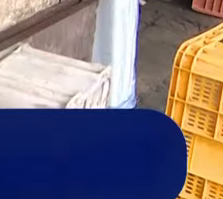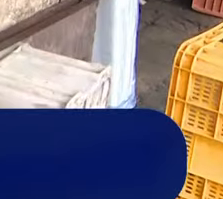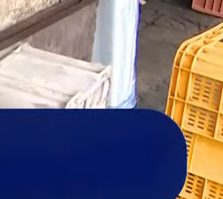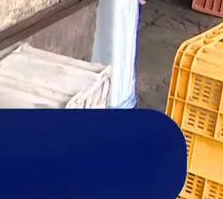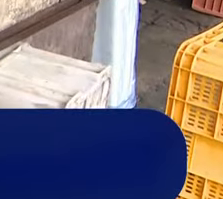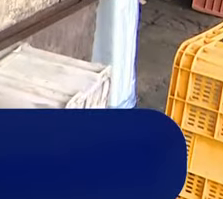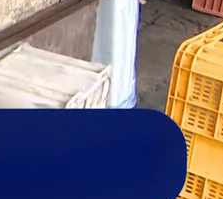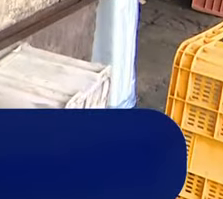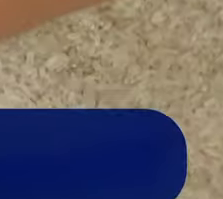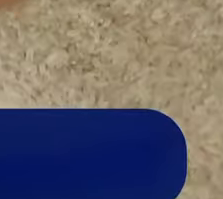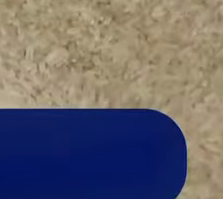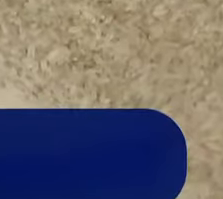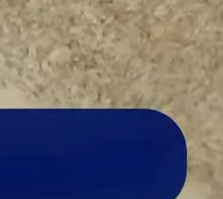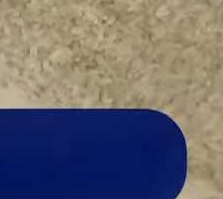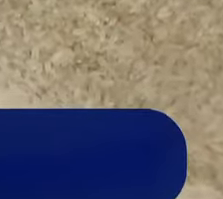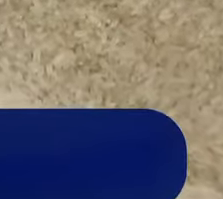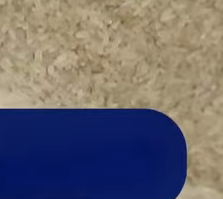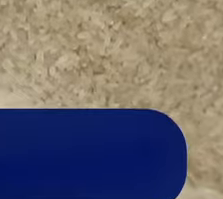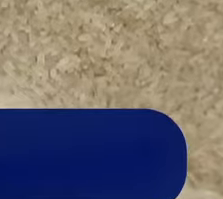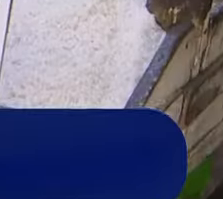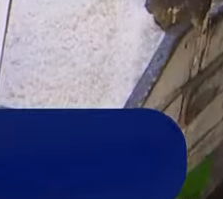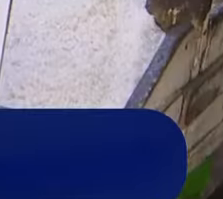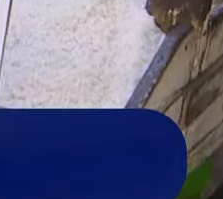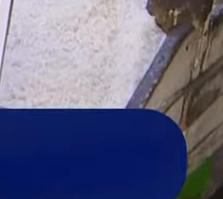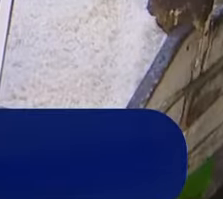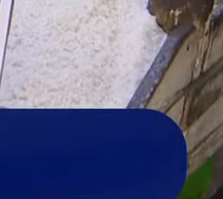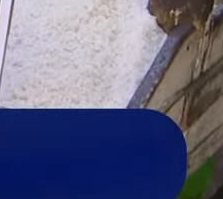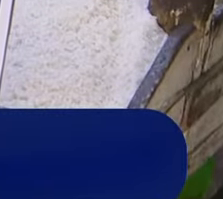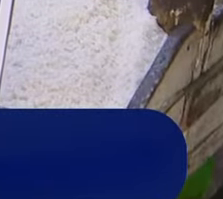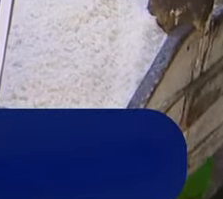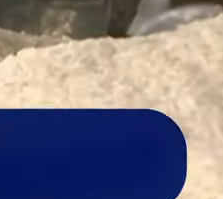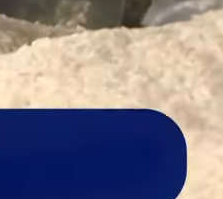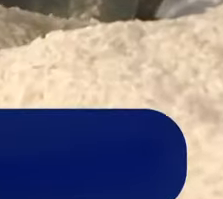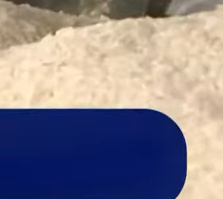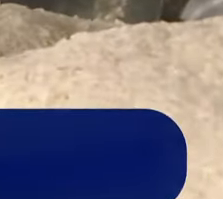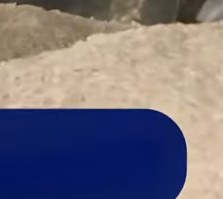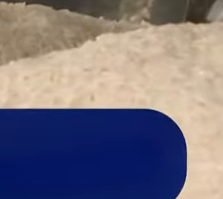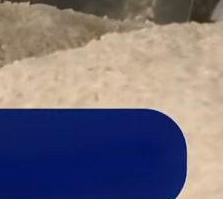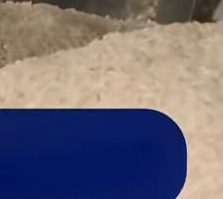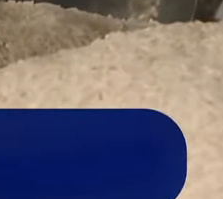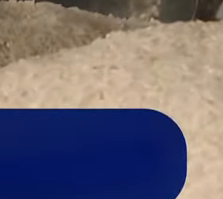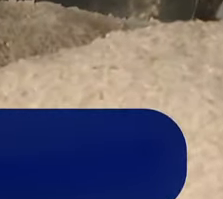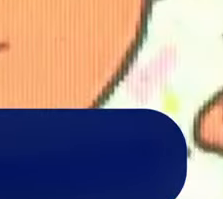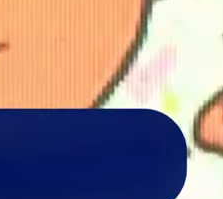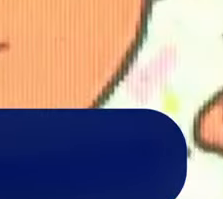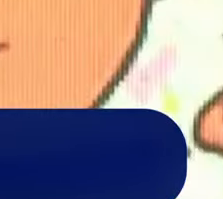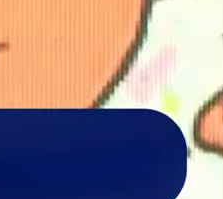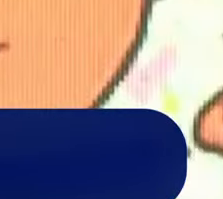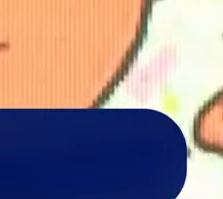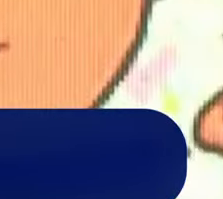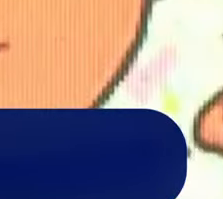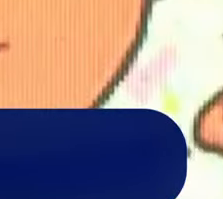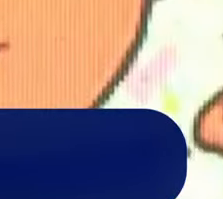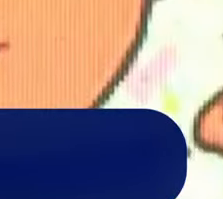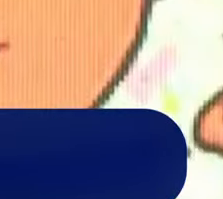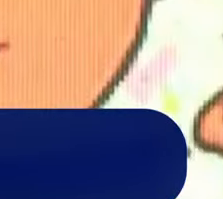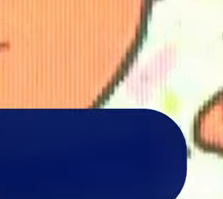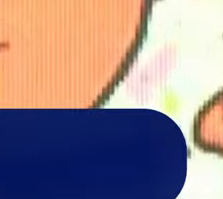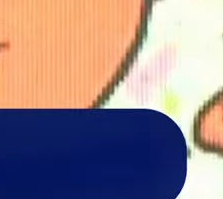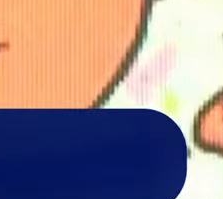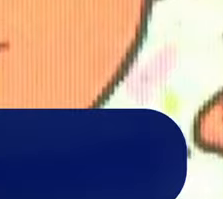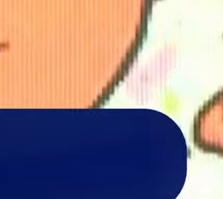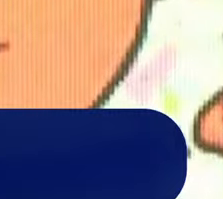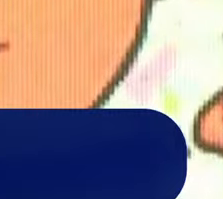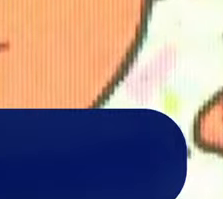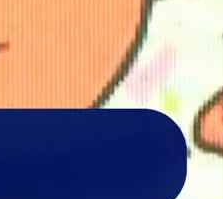Marcos naniniwalang malapit nang mapababa sa 20 pesos kada kilo ng bigas. Nasa 25 piso na